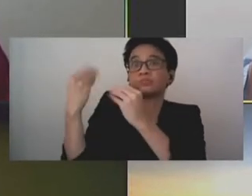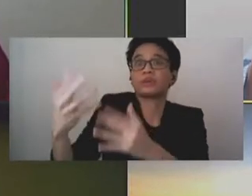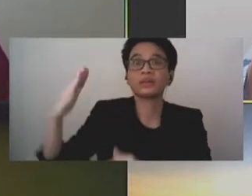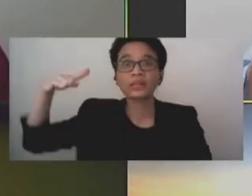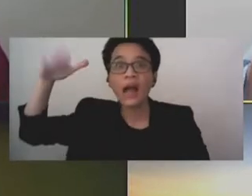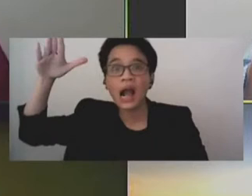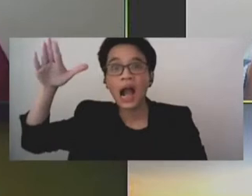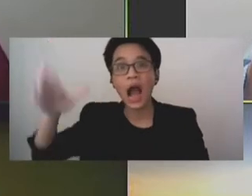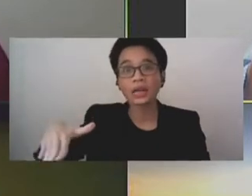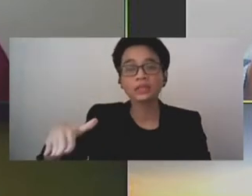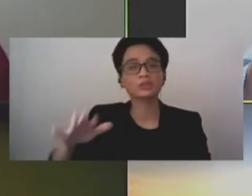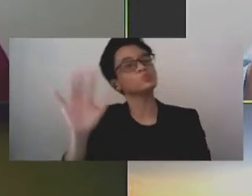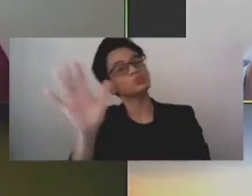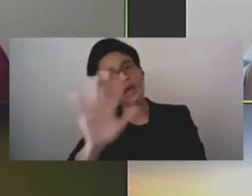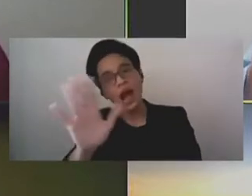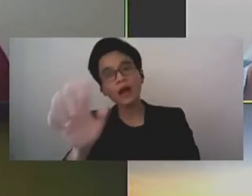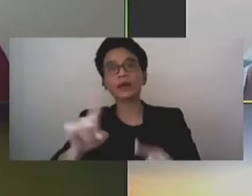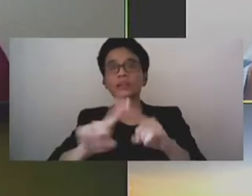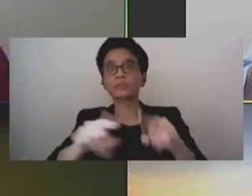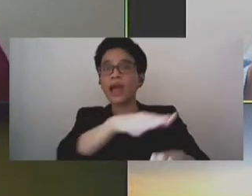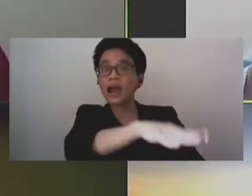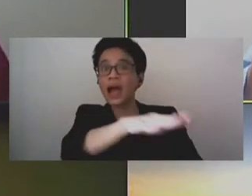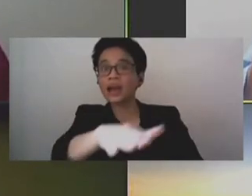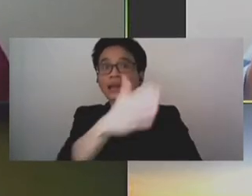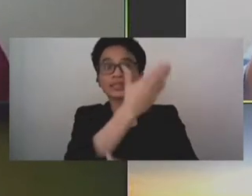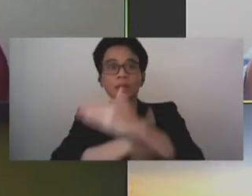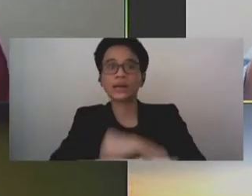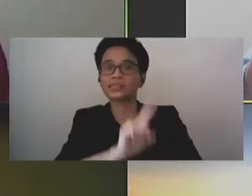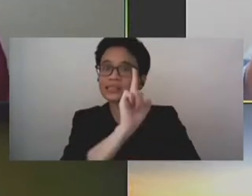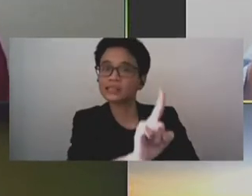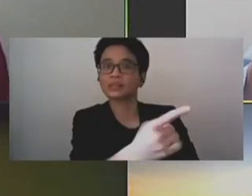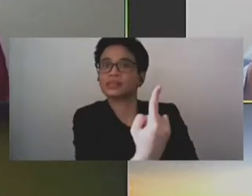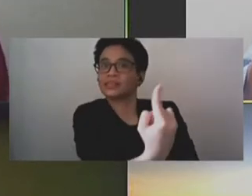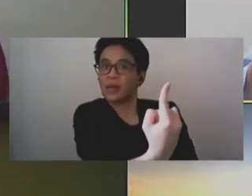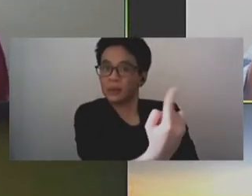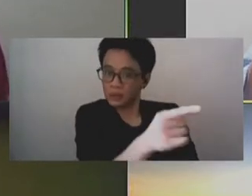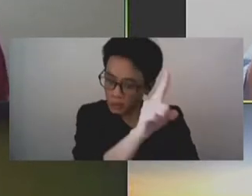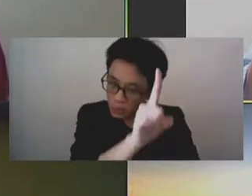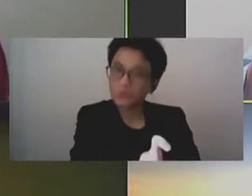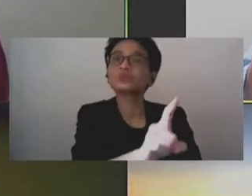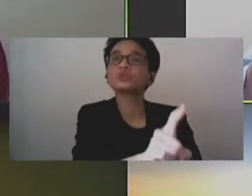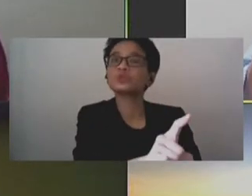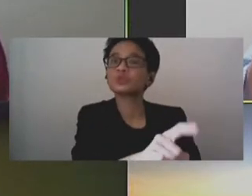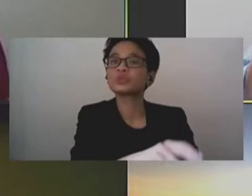anak-anak disabilitas gitu. Jadi pesan kami adalah, pesan saya gitu ya,